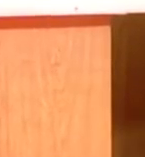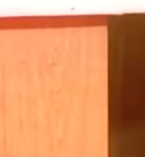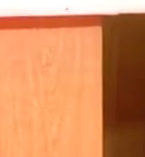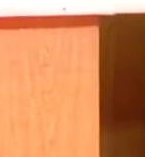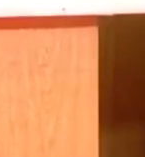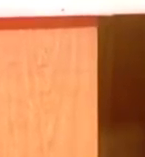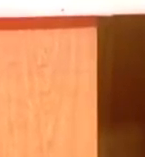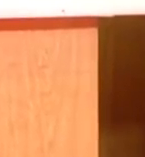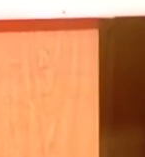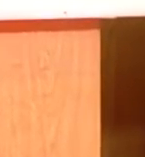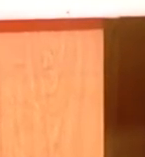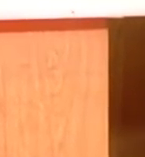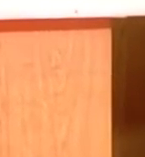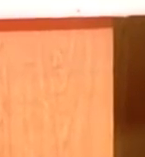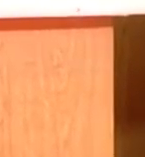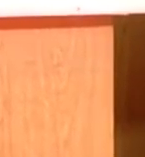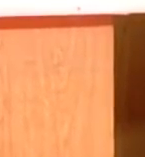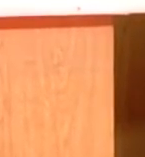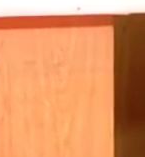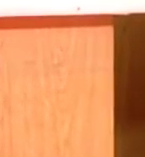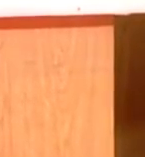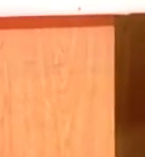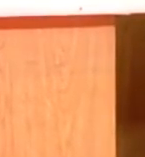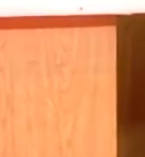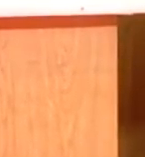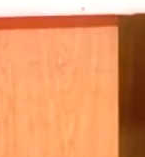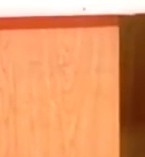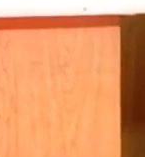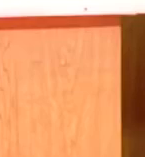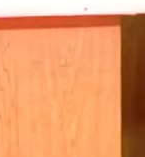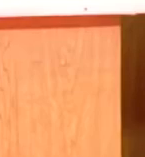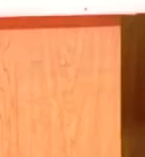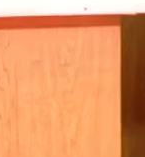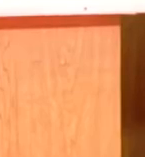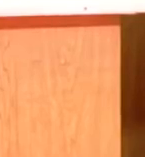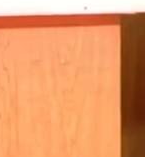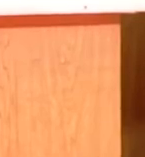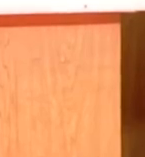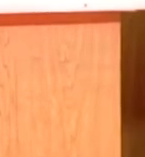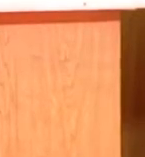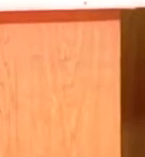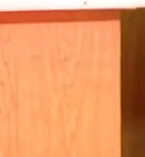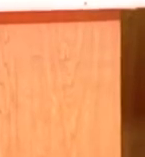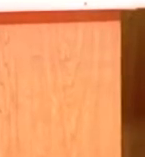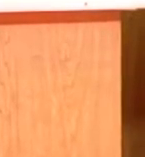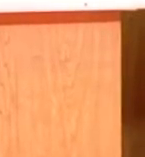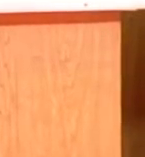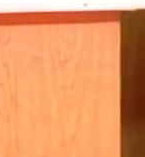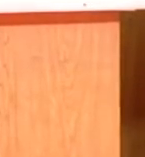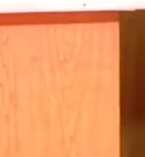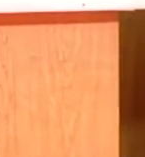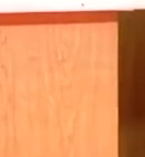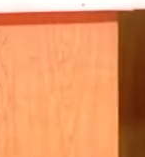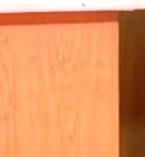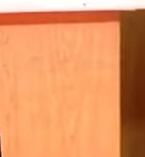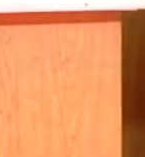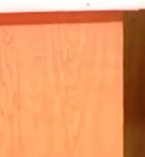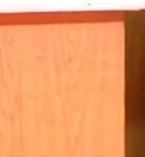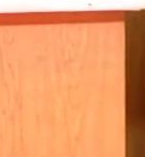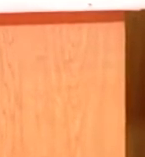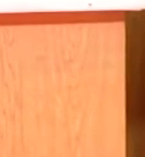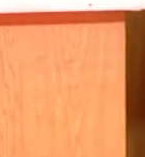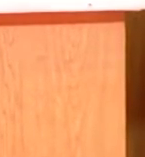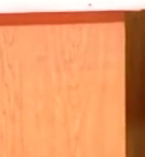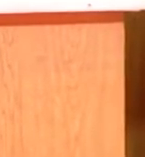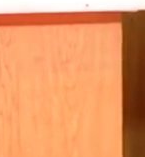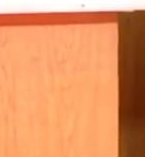Igan, mauna ka sa mga balita. Panoorin ang unang balita sa unang hirit at iba pang award-winning news ka sa youtube.com/GMA News.